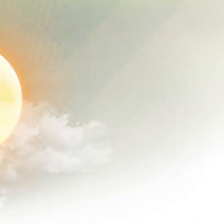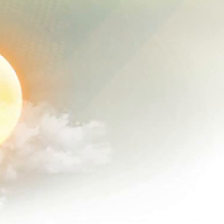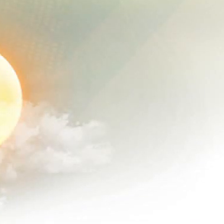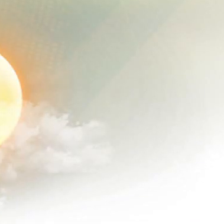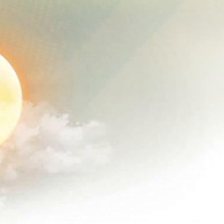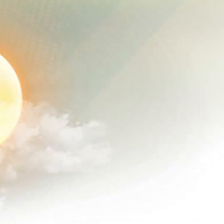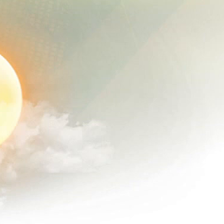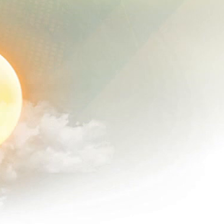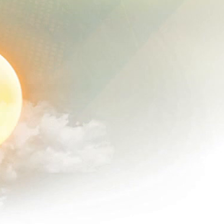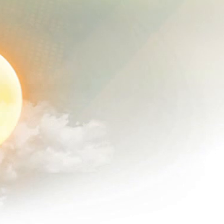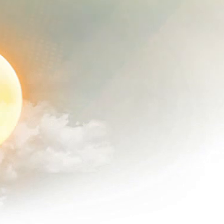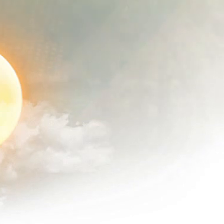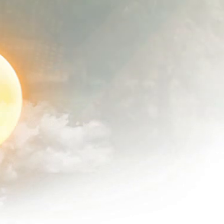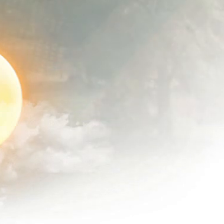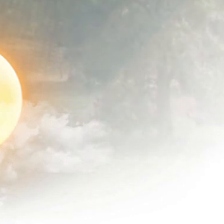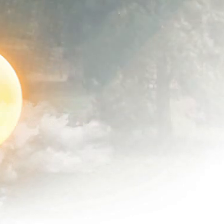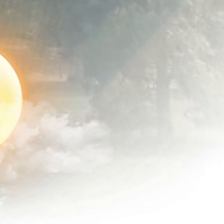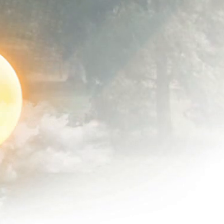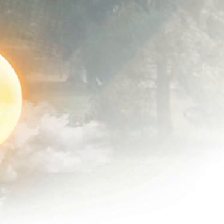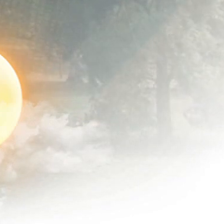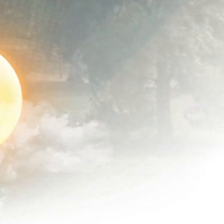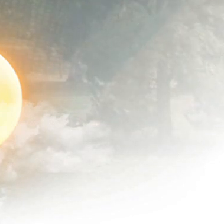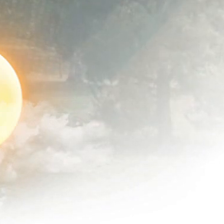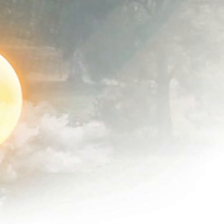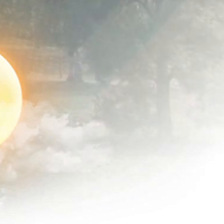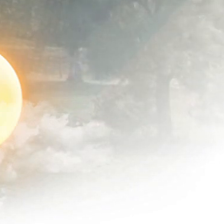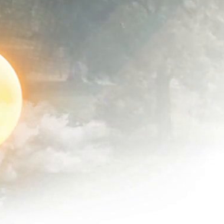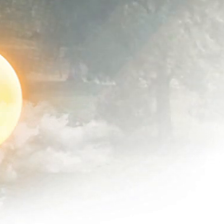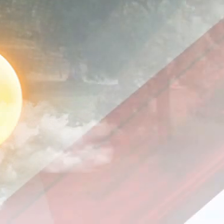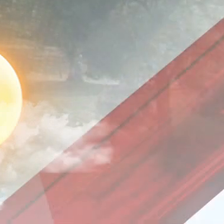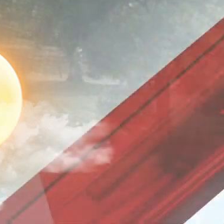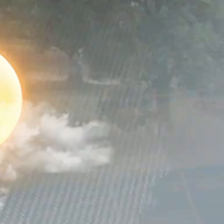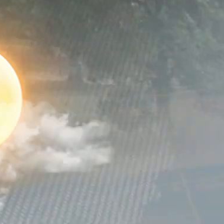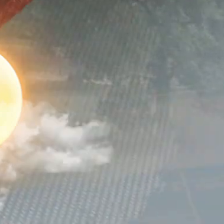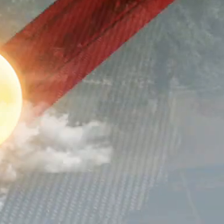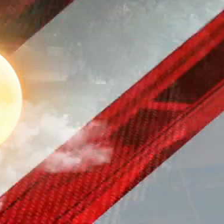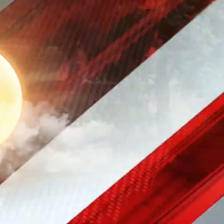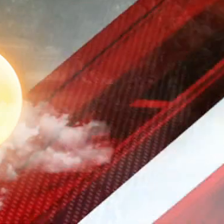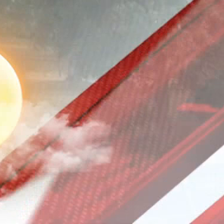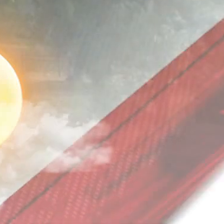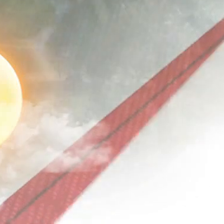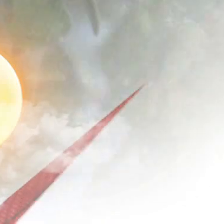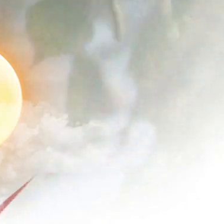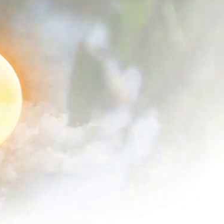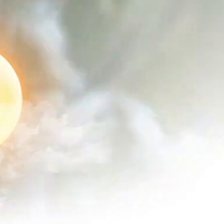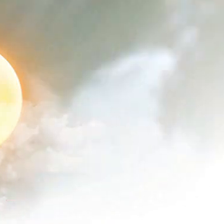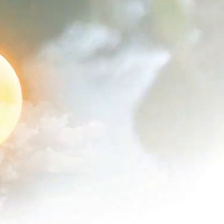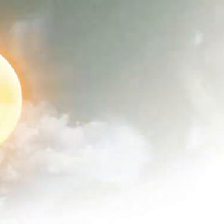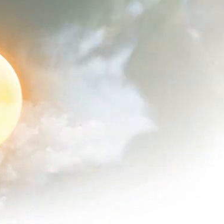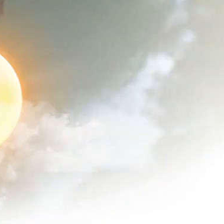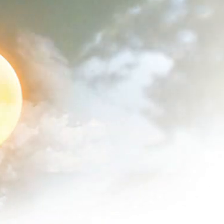У районных цэнтрах 24 кастрычніка надвор'е будзе наступным. У Вялікай